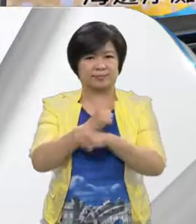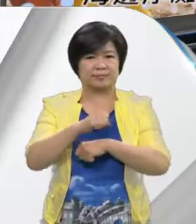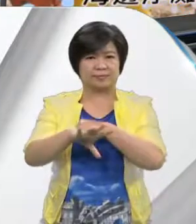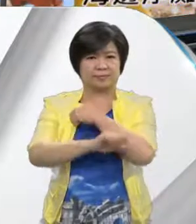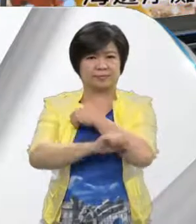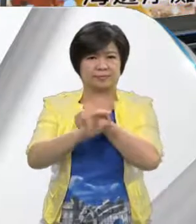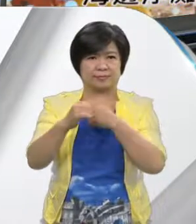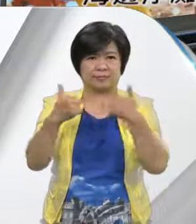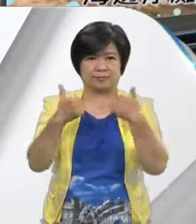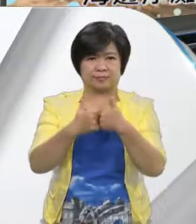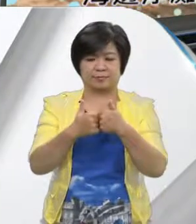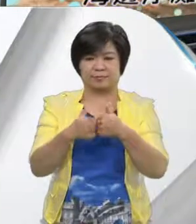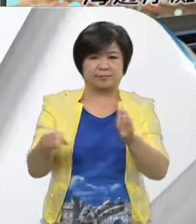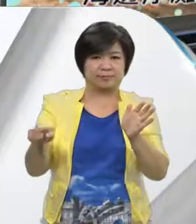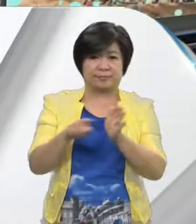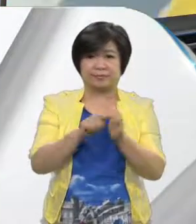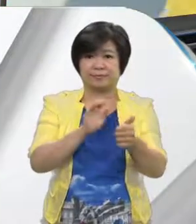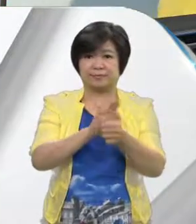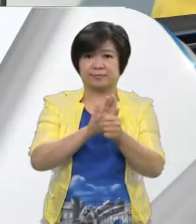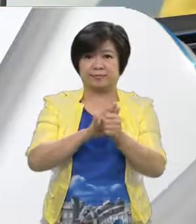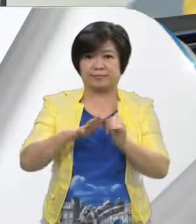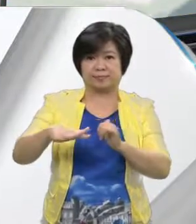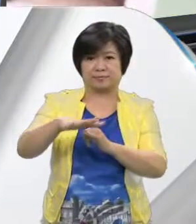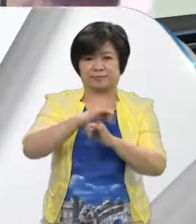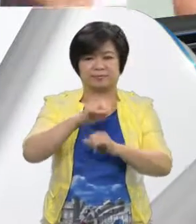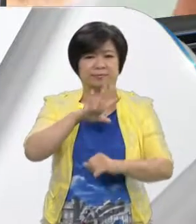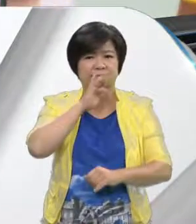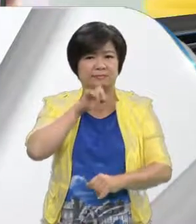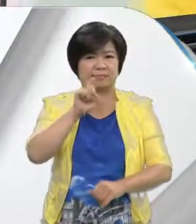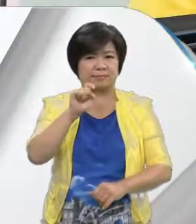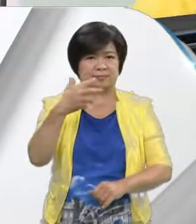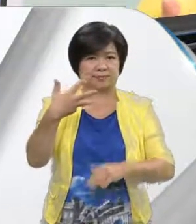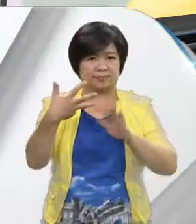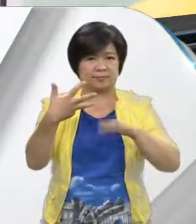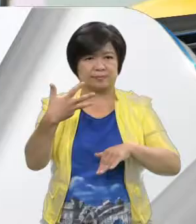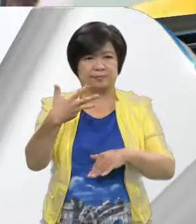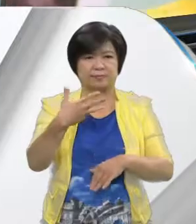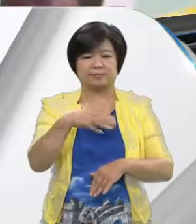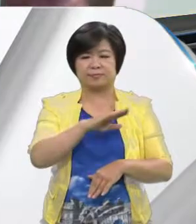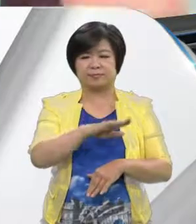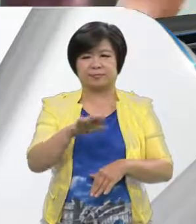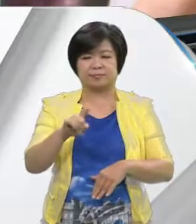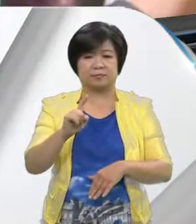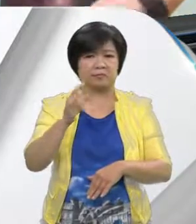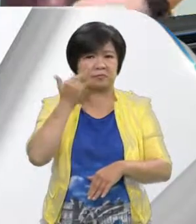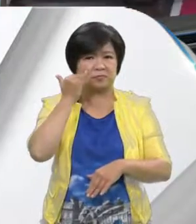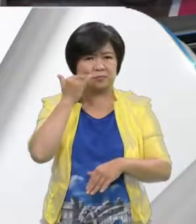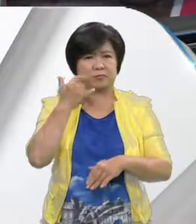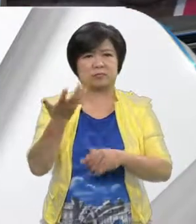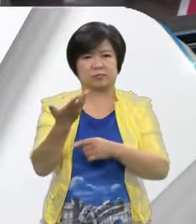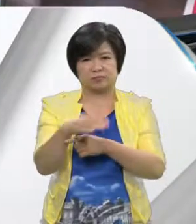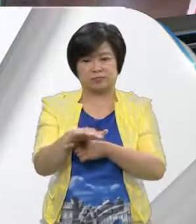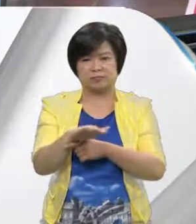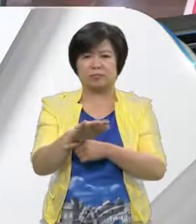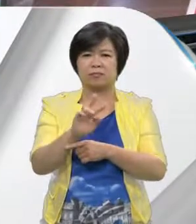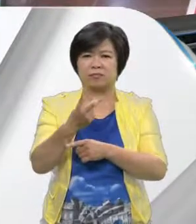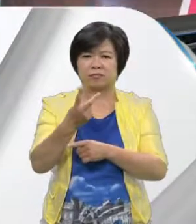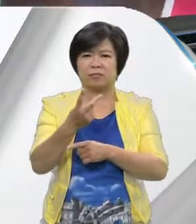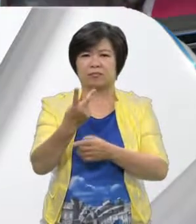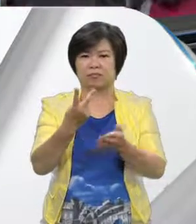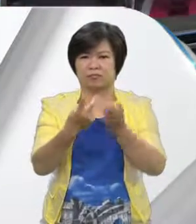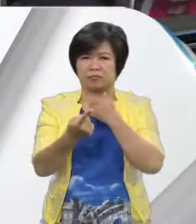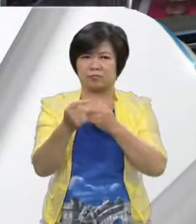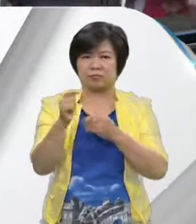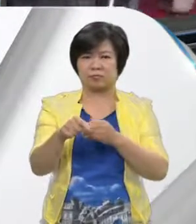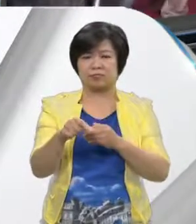实行儿童基金会，而且这个天数全台湾国家长是18岁以下，然后的个性莫是其中